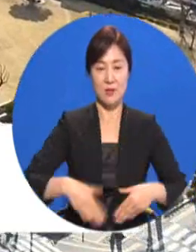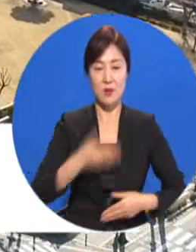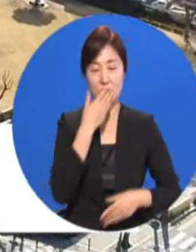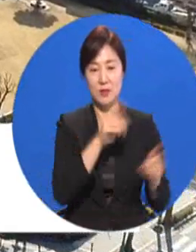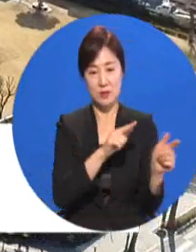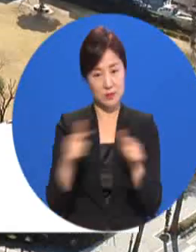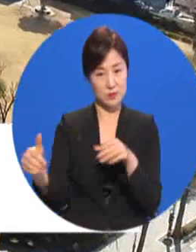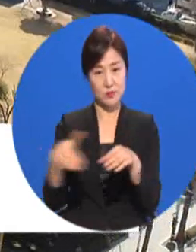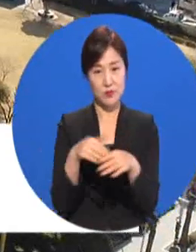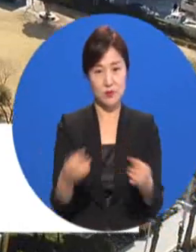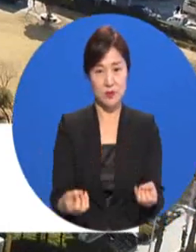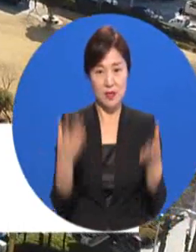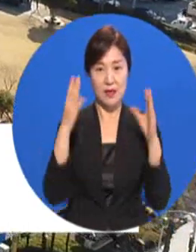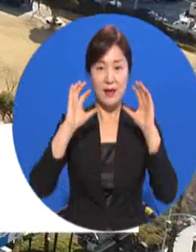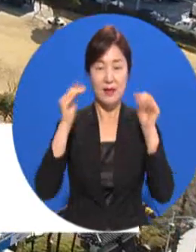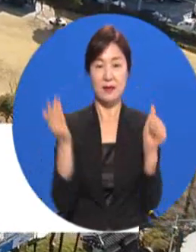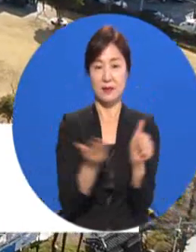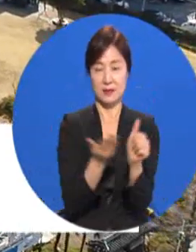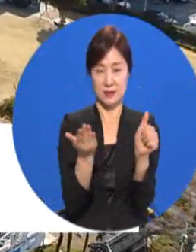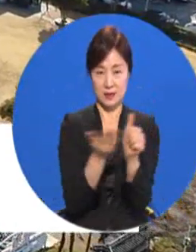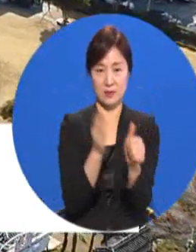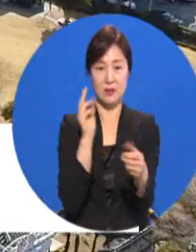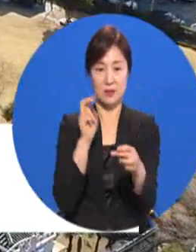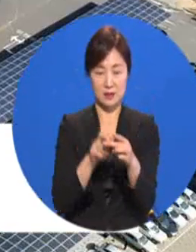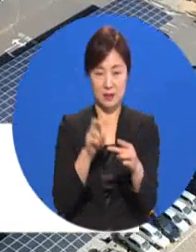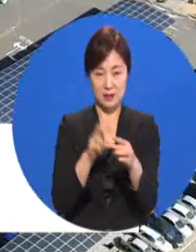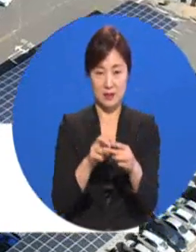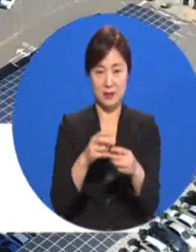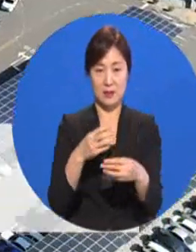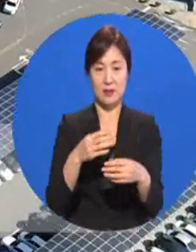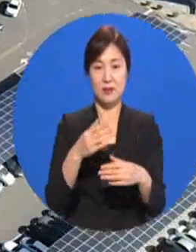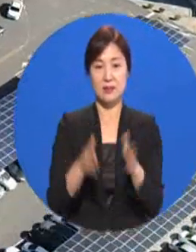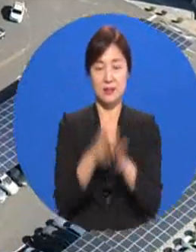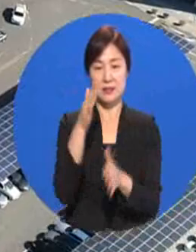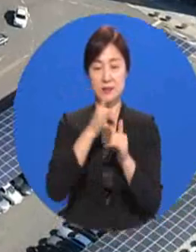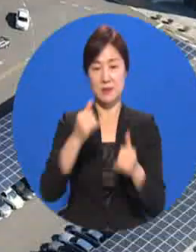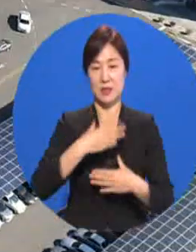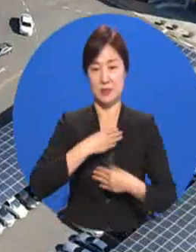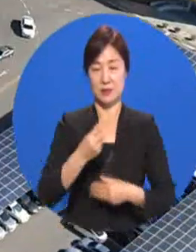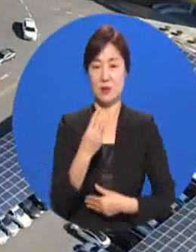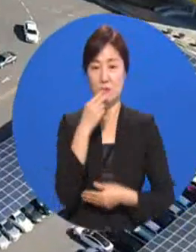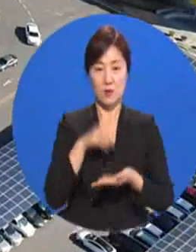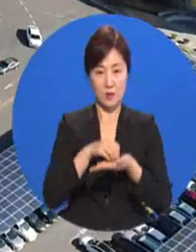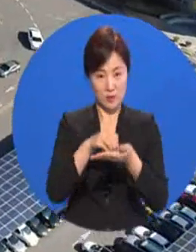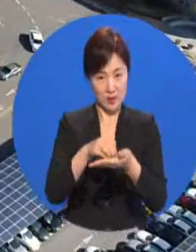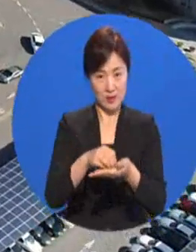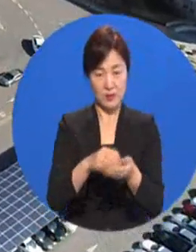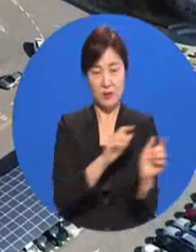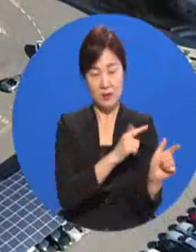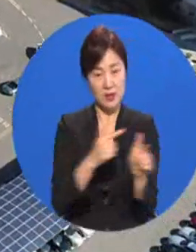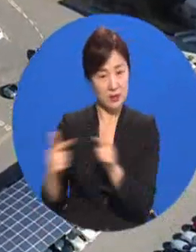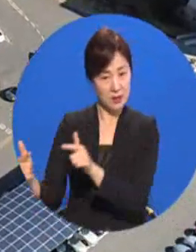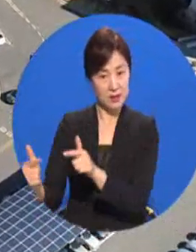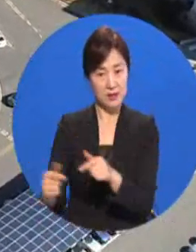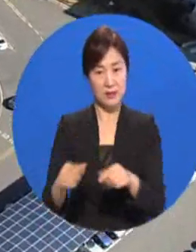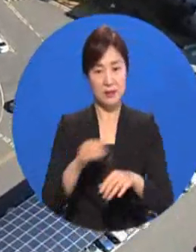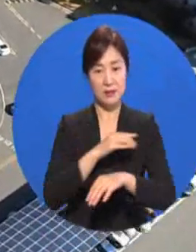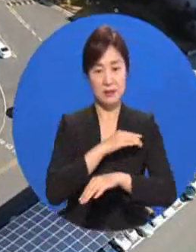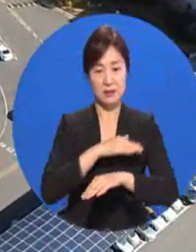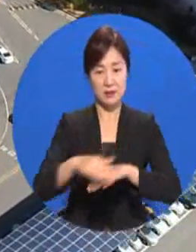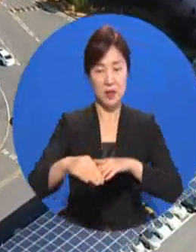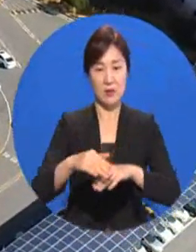육아종합지원센터 운영 시민안전 보험가입 등 올해 추진 예정인 시책 70 여권을 시